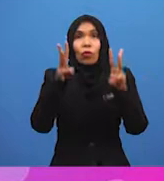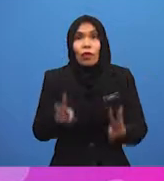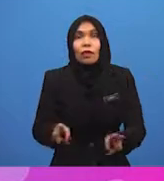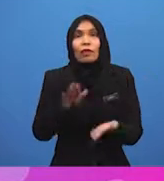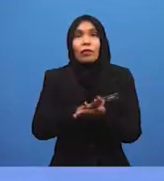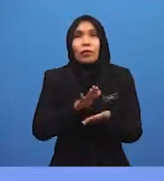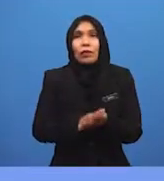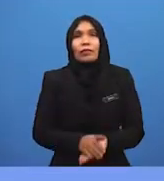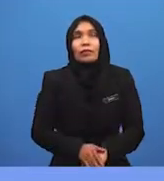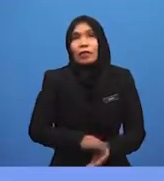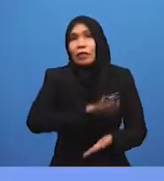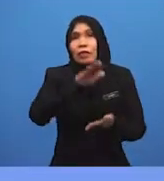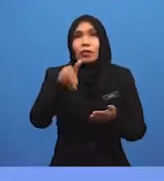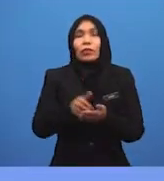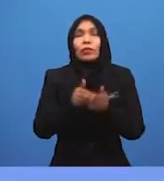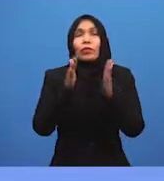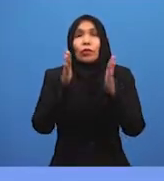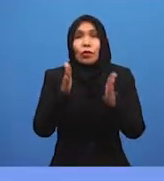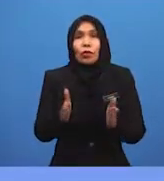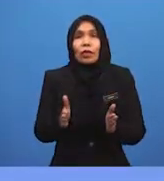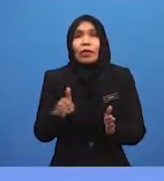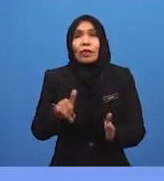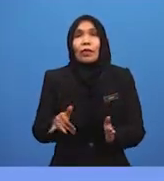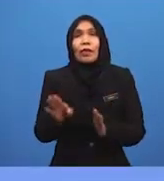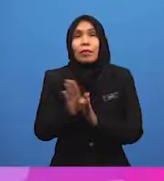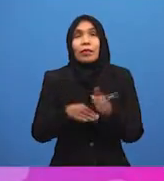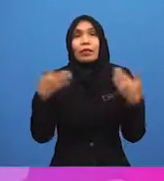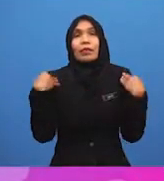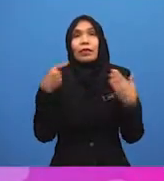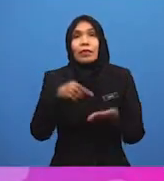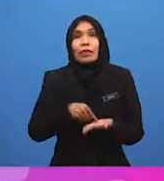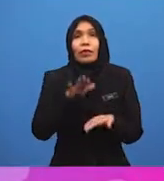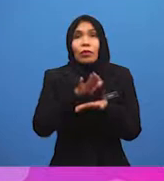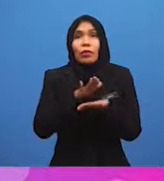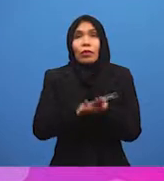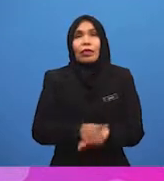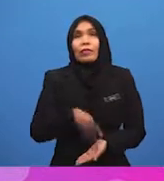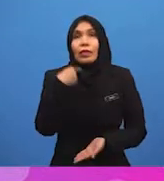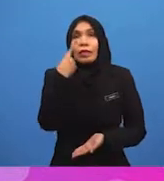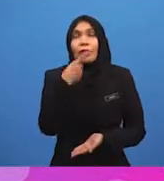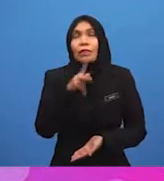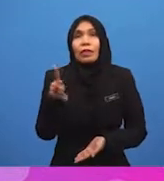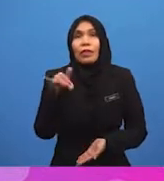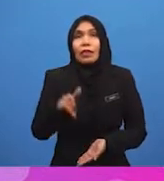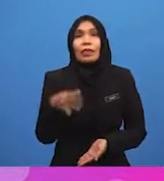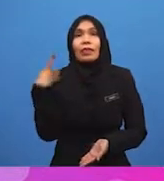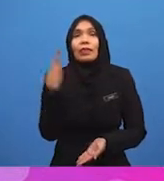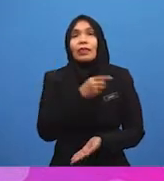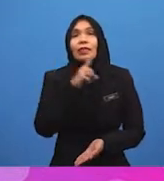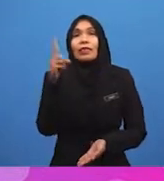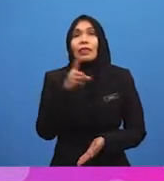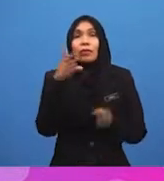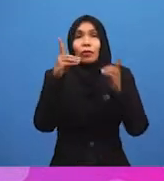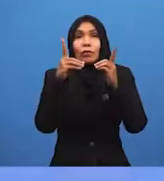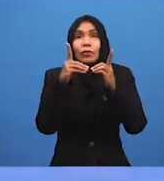sekolah adalah semua orang yang berada di sekolah. Siapakah yang kita selalu jumpa semasa kita berada